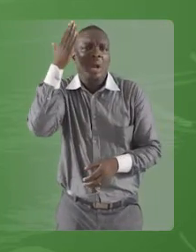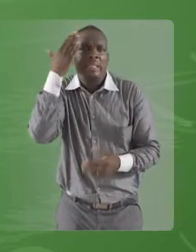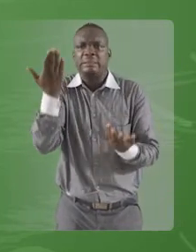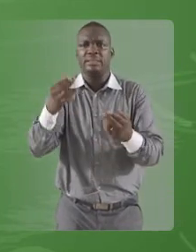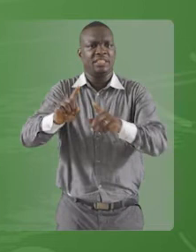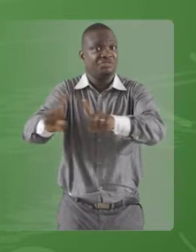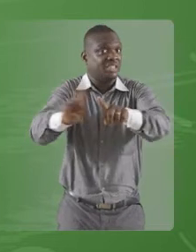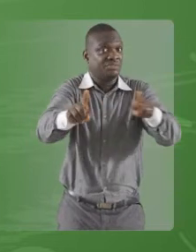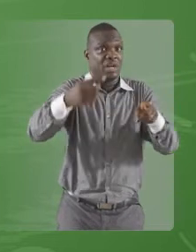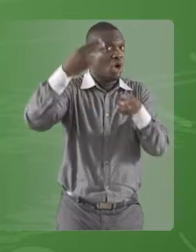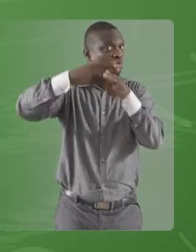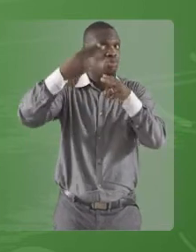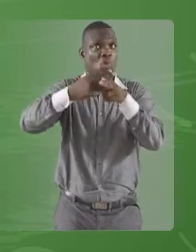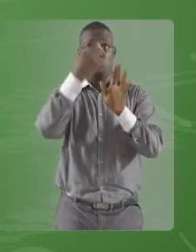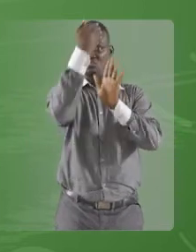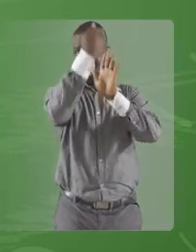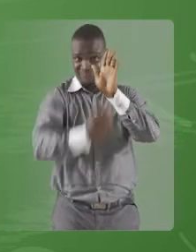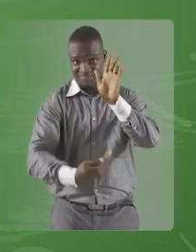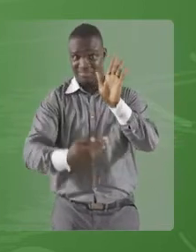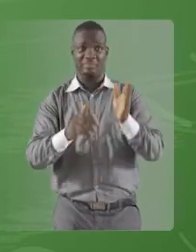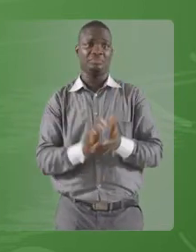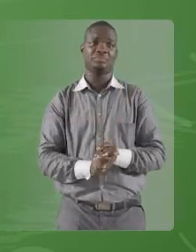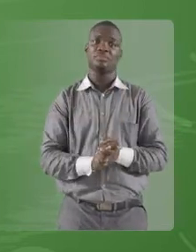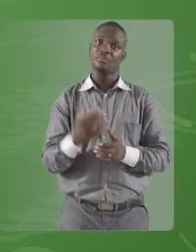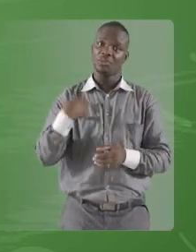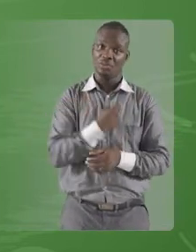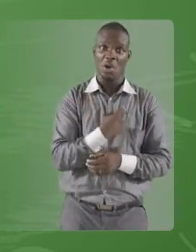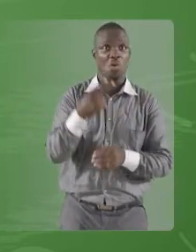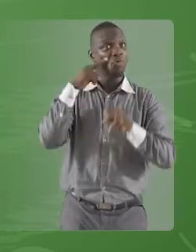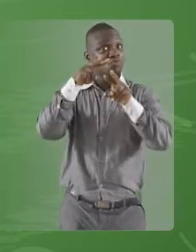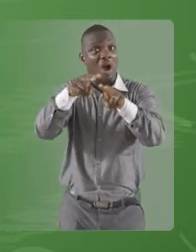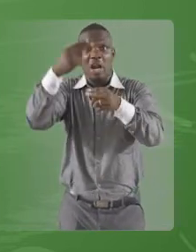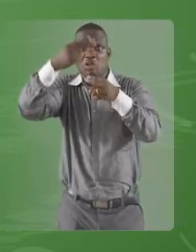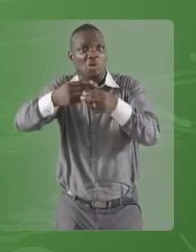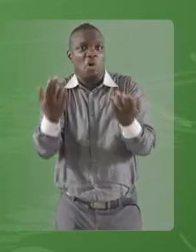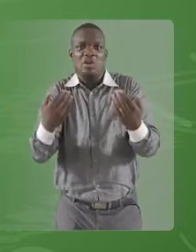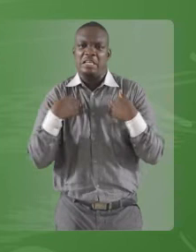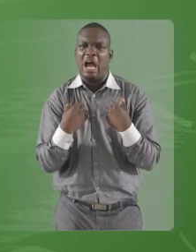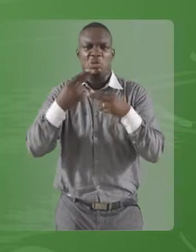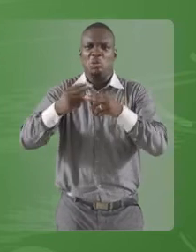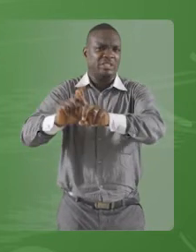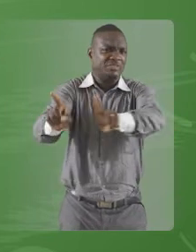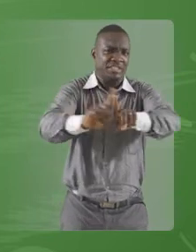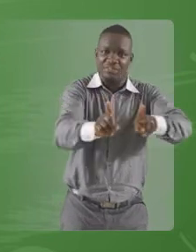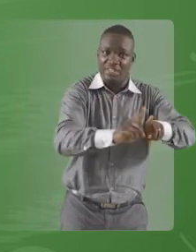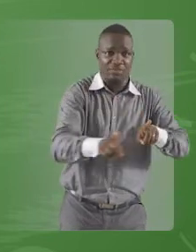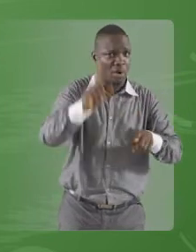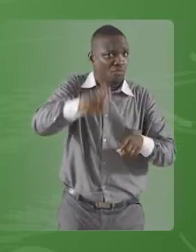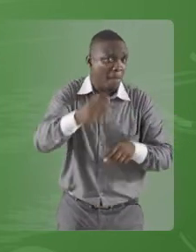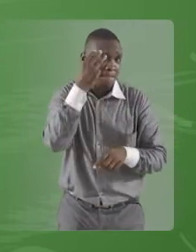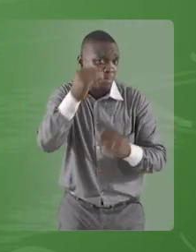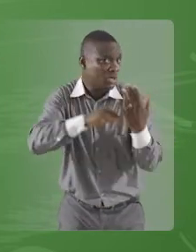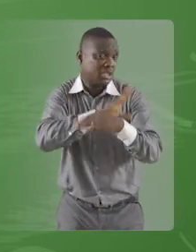là, parenchyme, nous lisons assise transitoire, nous lisons assise